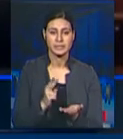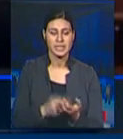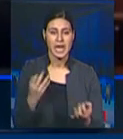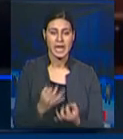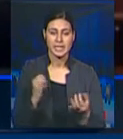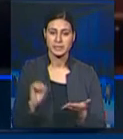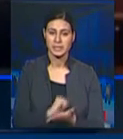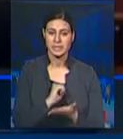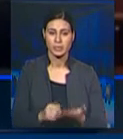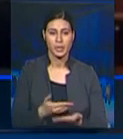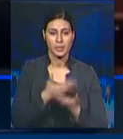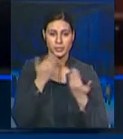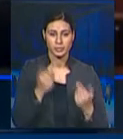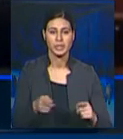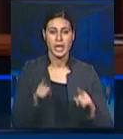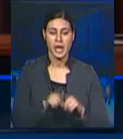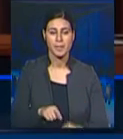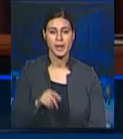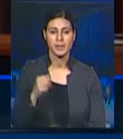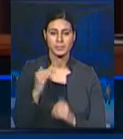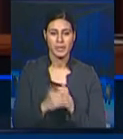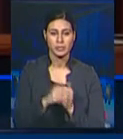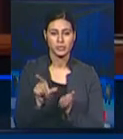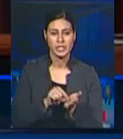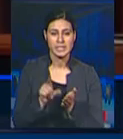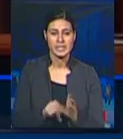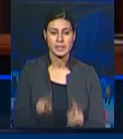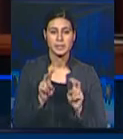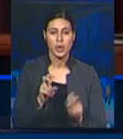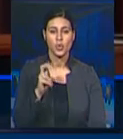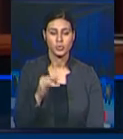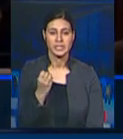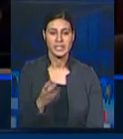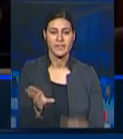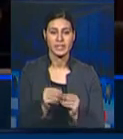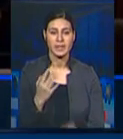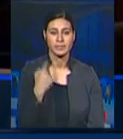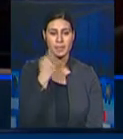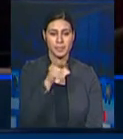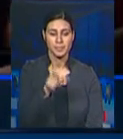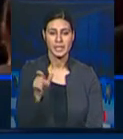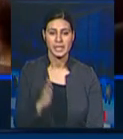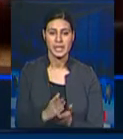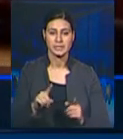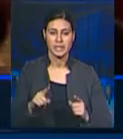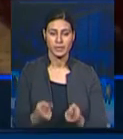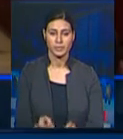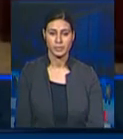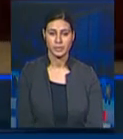არანაირი მტკიცებულება არ აქვს. ეგრეთ წოდებული ფარული ჩანაწერების საქმეზე გელა ღურცგაიასთან ერთად კიდევ რამდენიმე პირია დაკავებული.